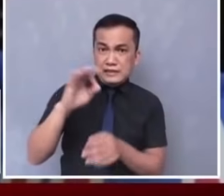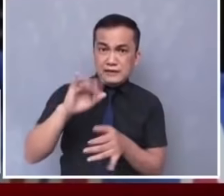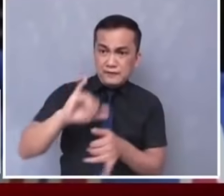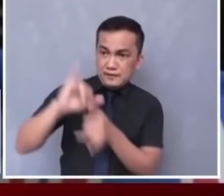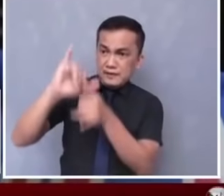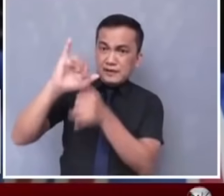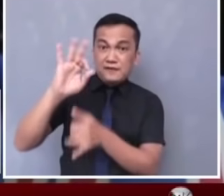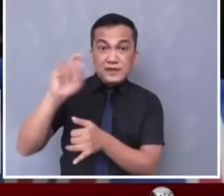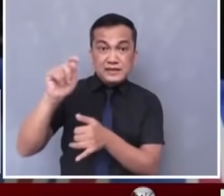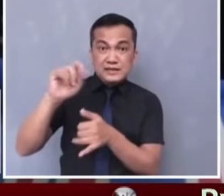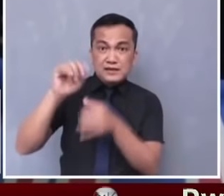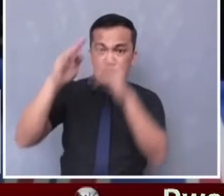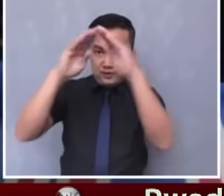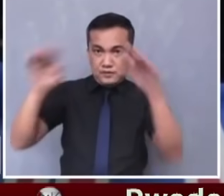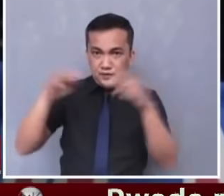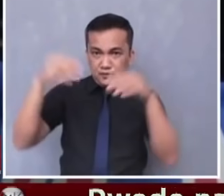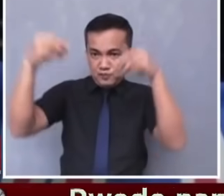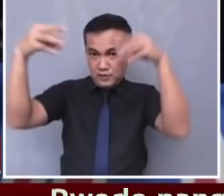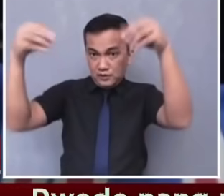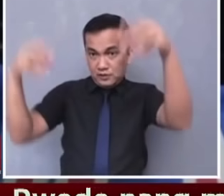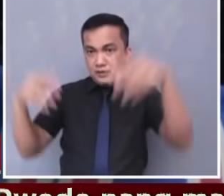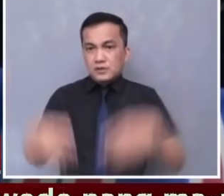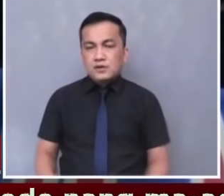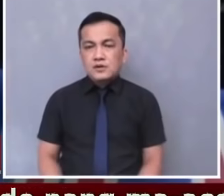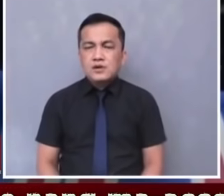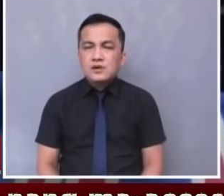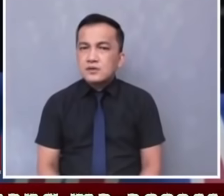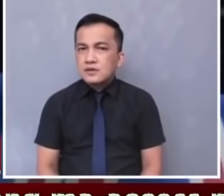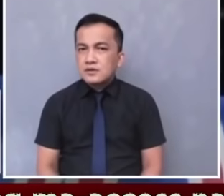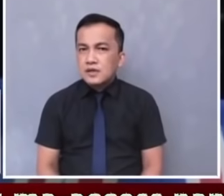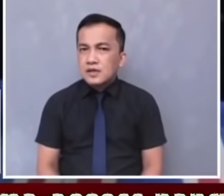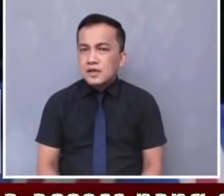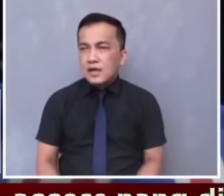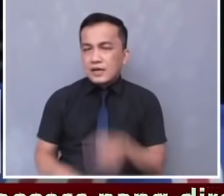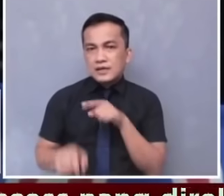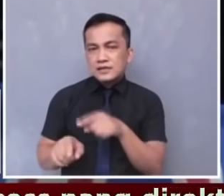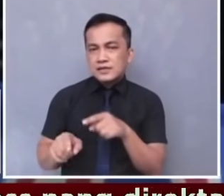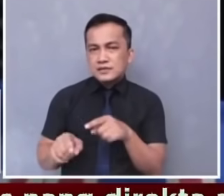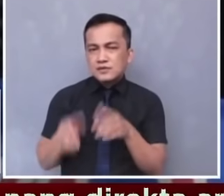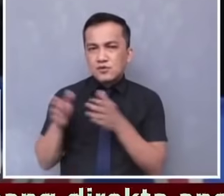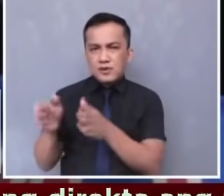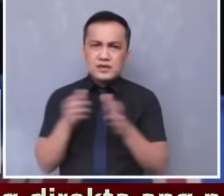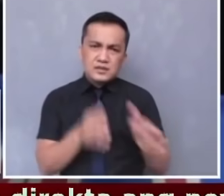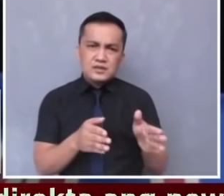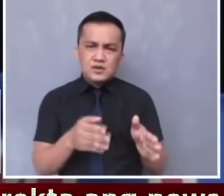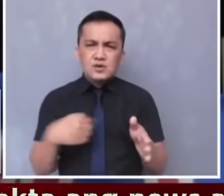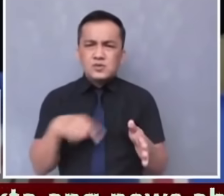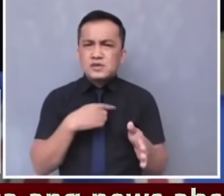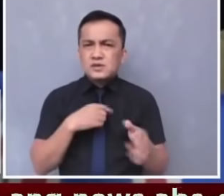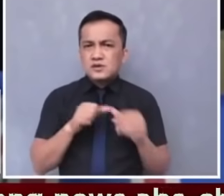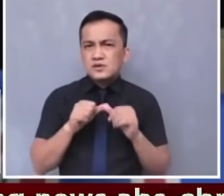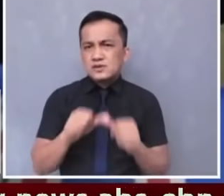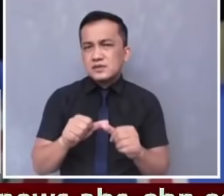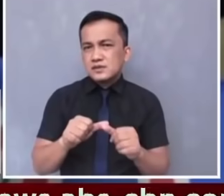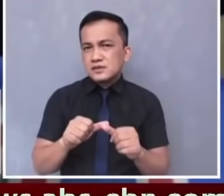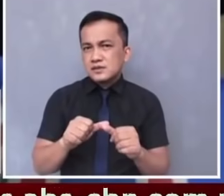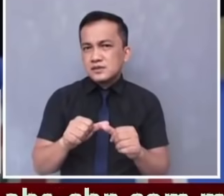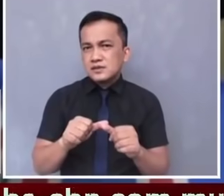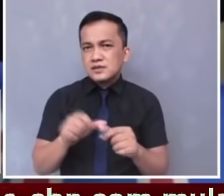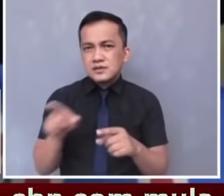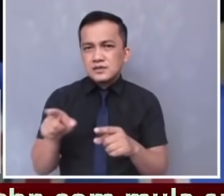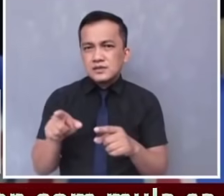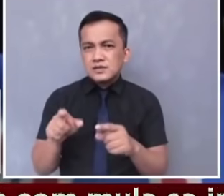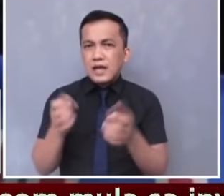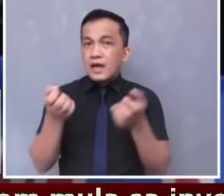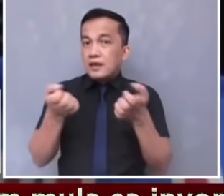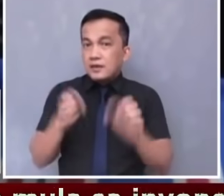Park. Nalulugod ako na kasi na sa ganitong paraan ng pandemya, natutuloy pa rin natin yung mga ganitong sitwasyon or ganitong events na